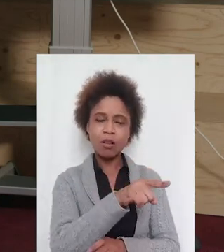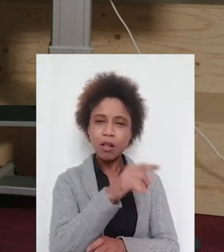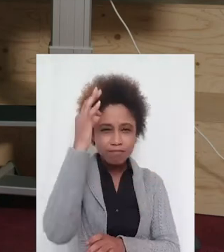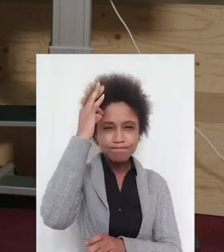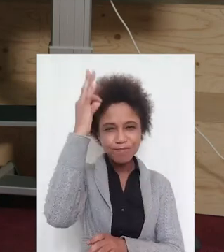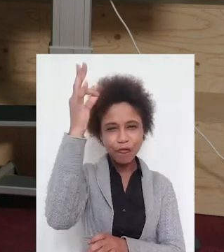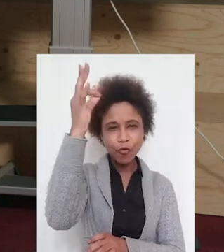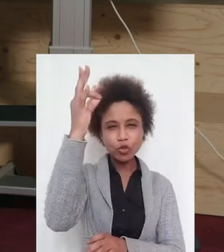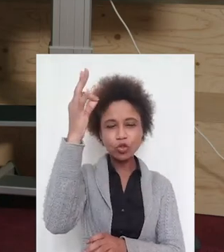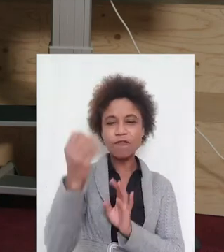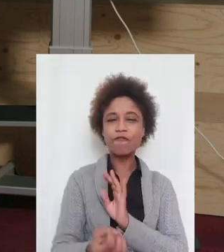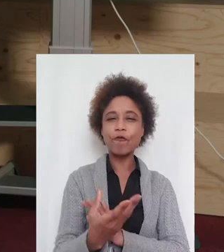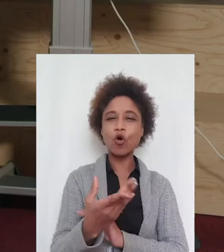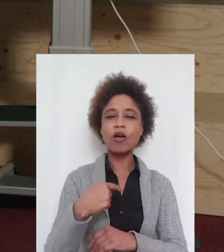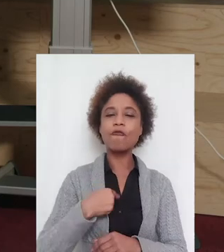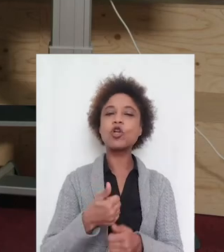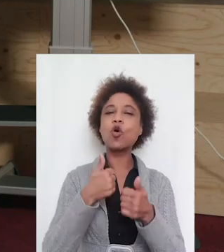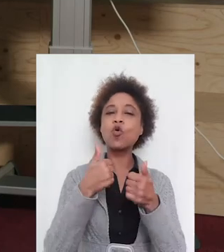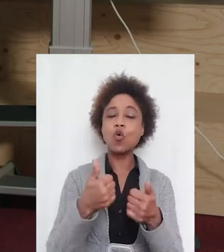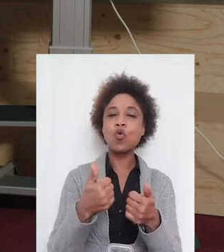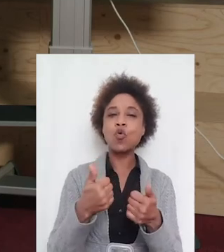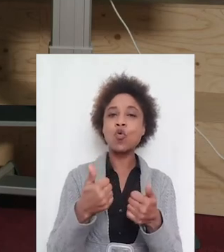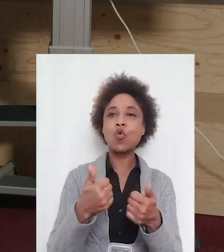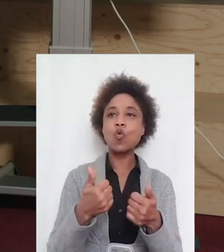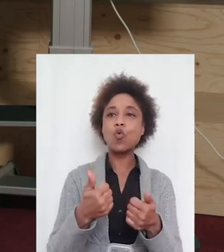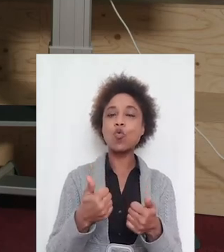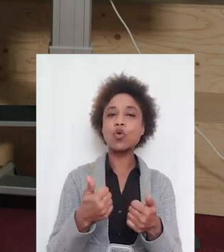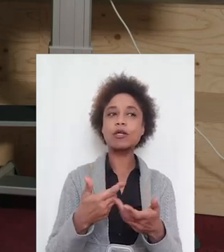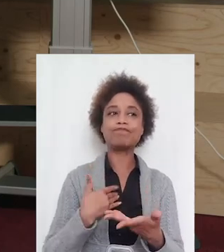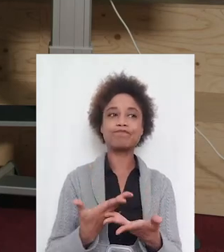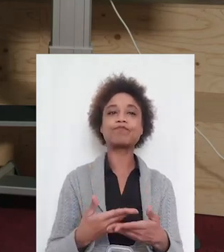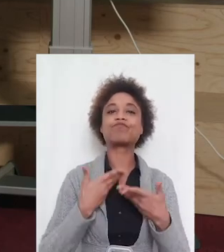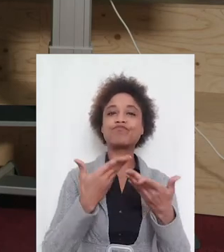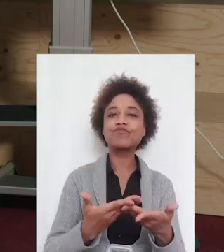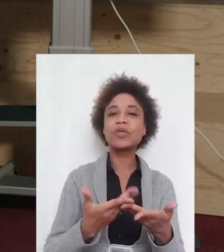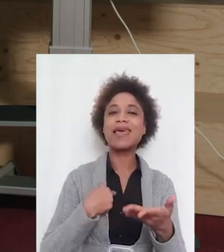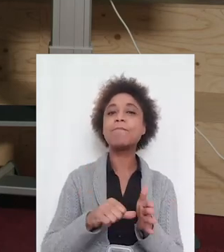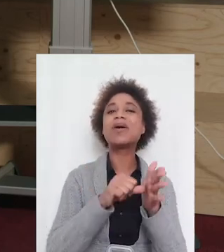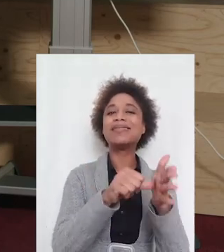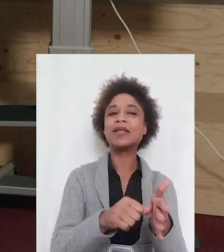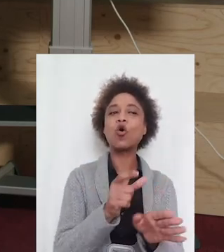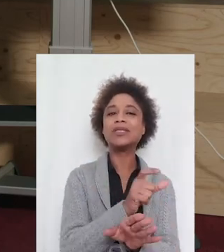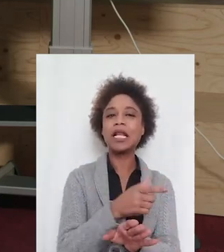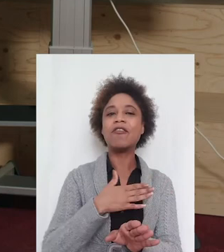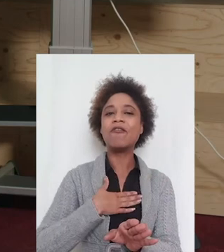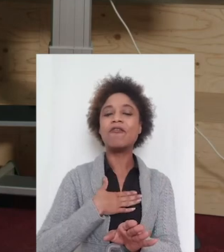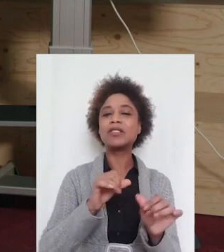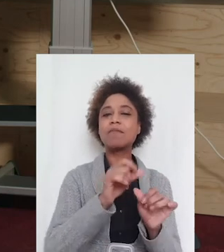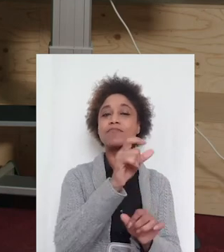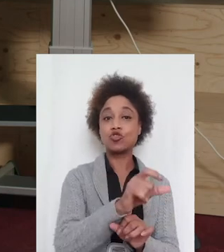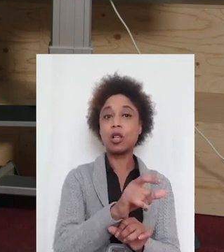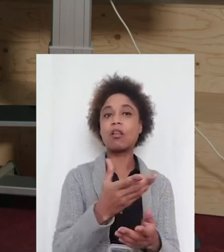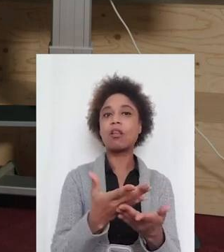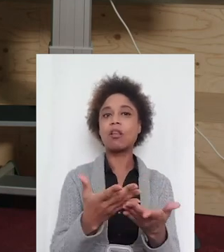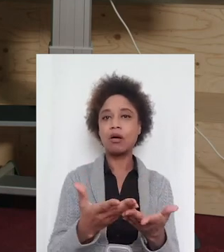en voor de juiste bejegening en begeleiding. En ook een deel van het personeel, het